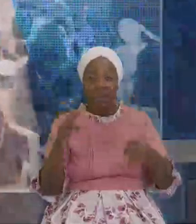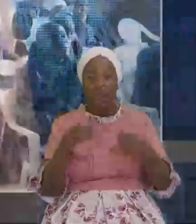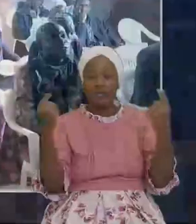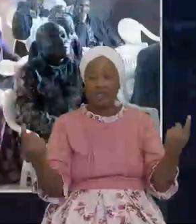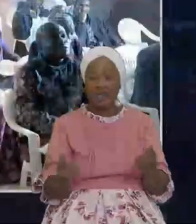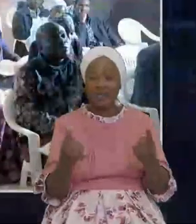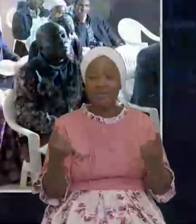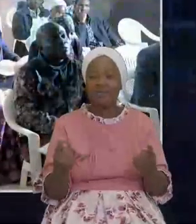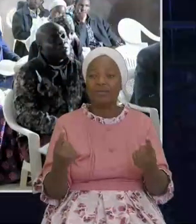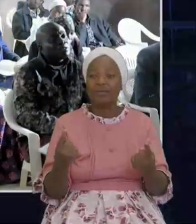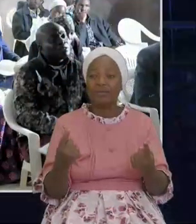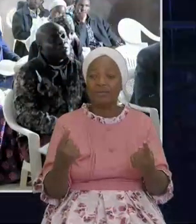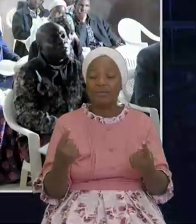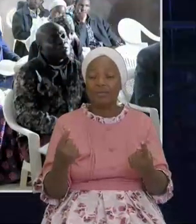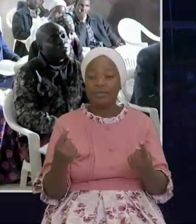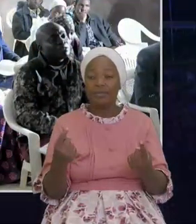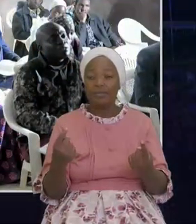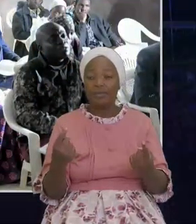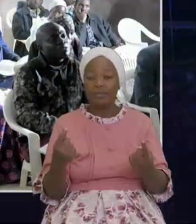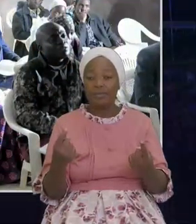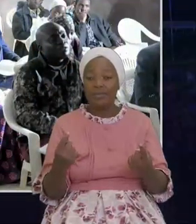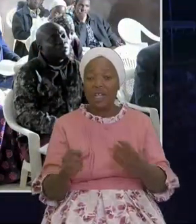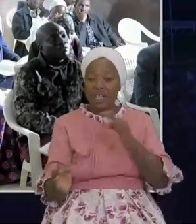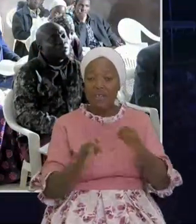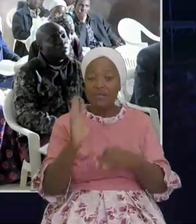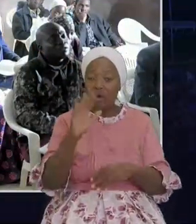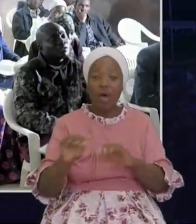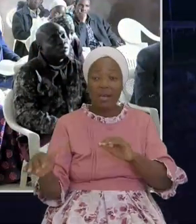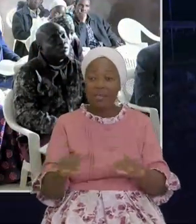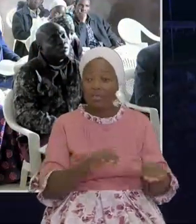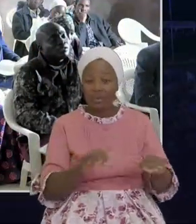si ton langage, si c'est un langage du péché,